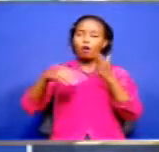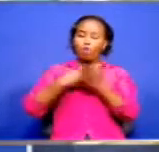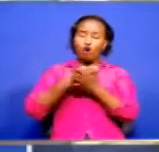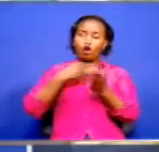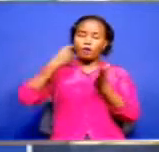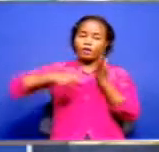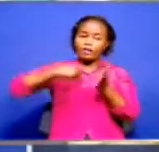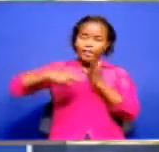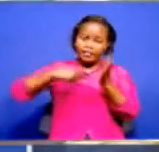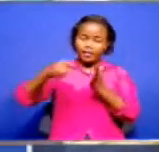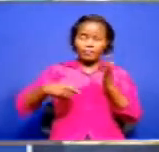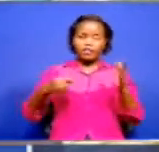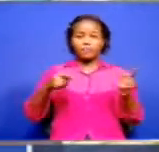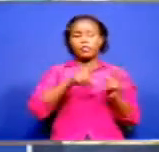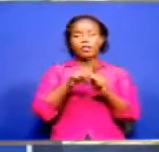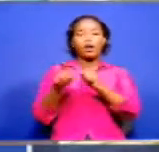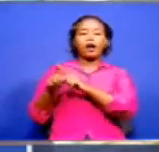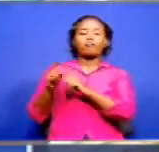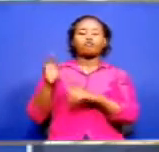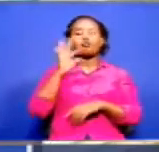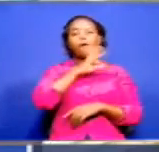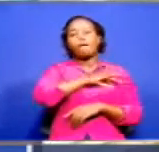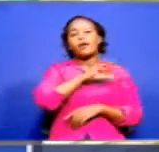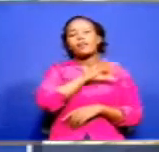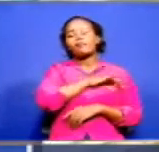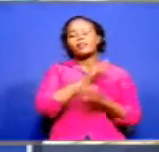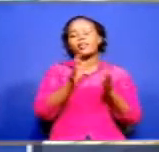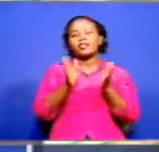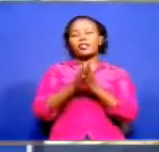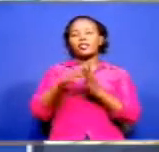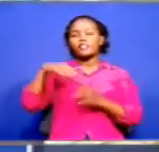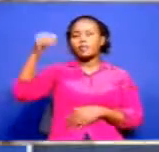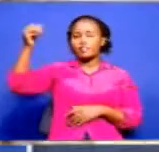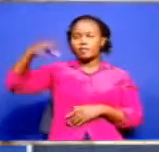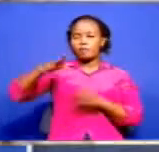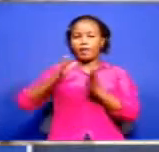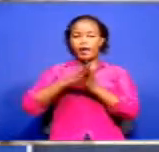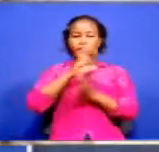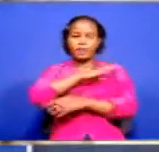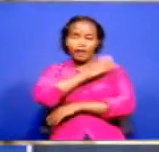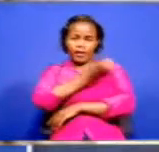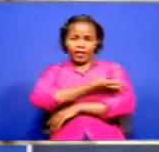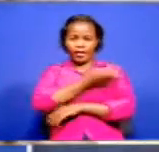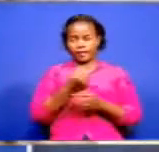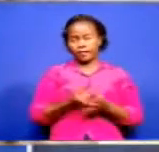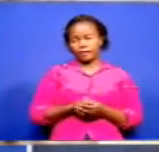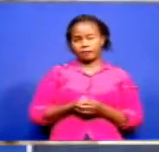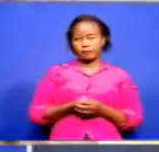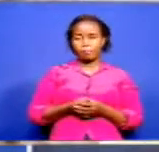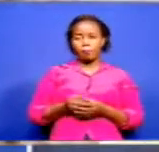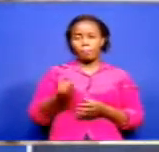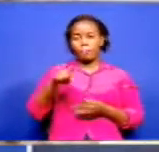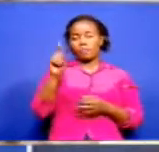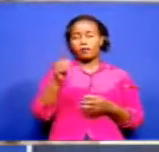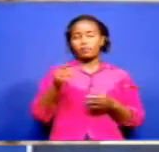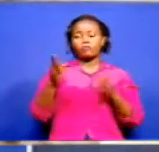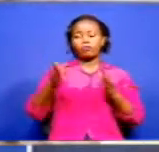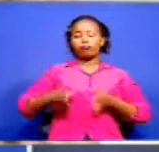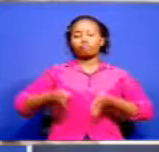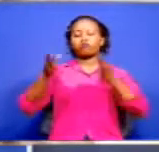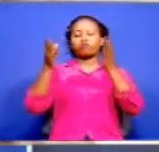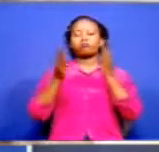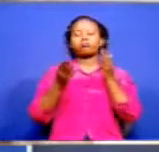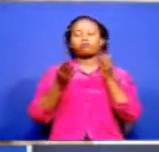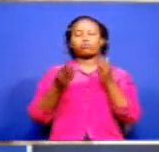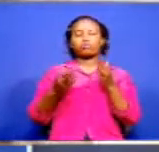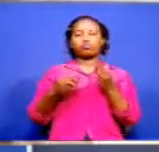zinaweza kupata pia stima na energy. Swala la ujenzi wa bomba la kusafirishia gesi